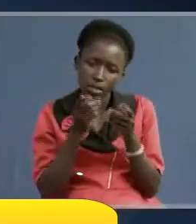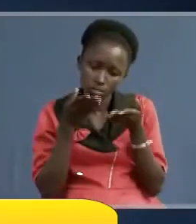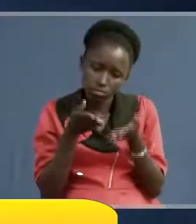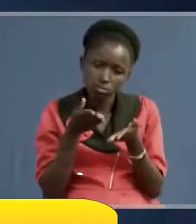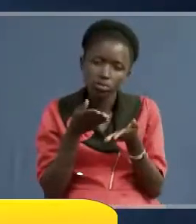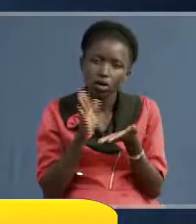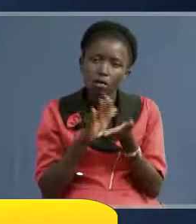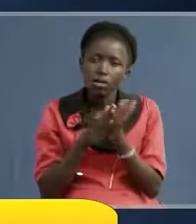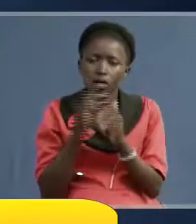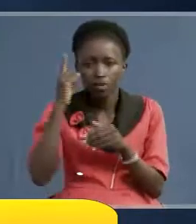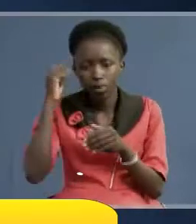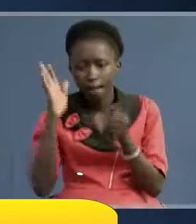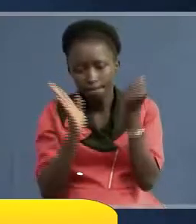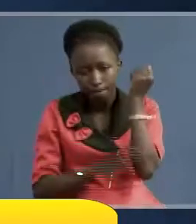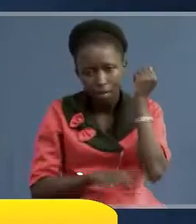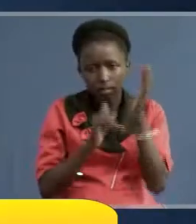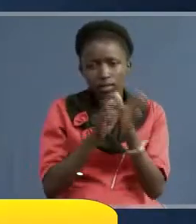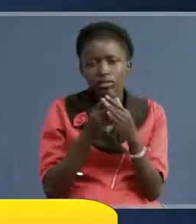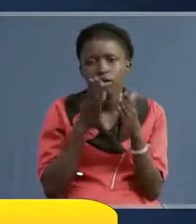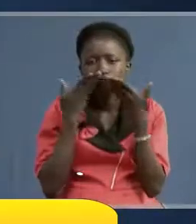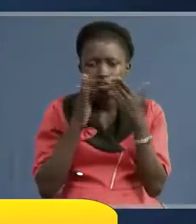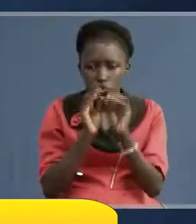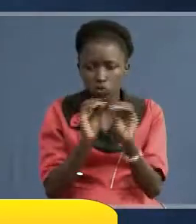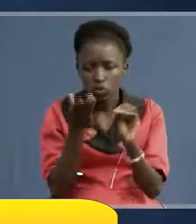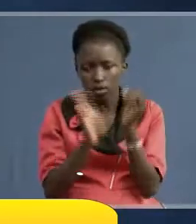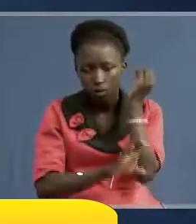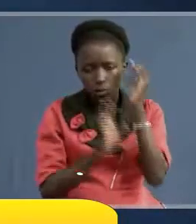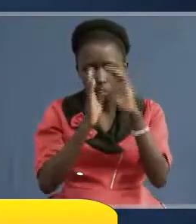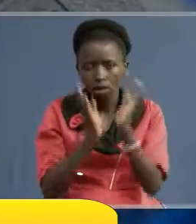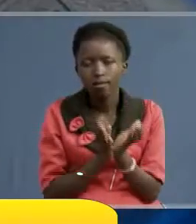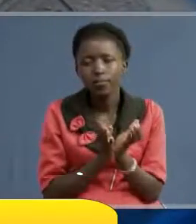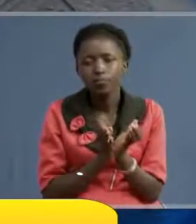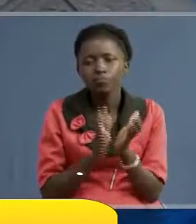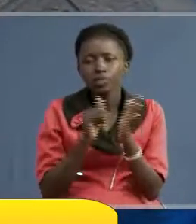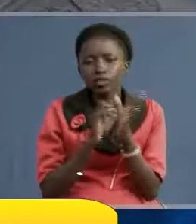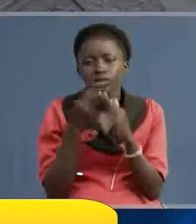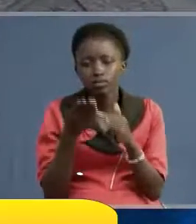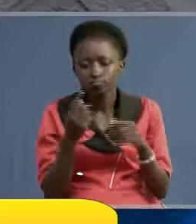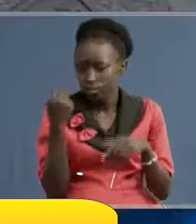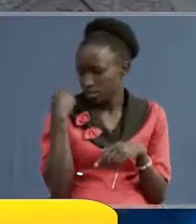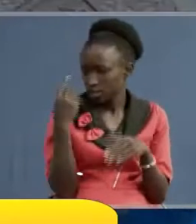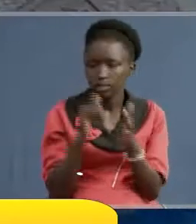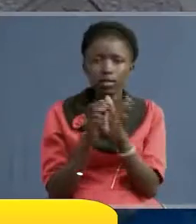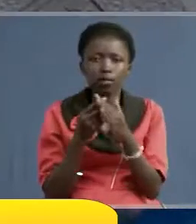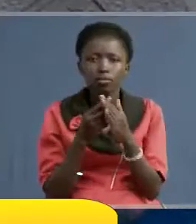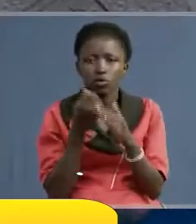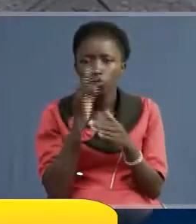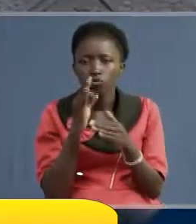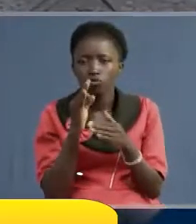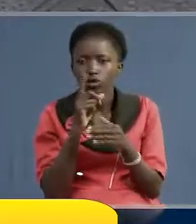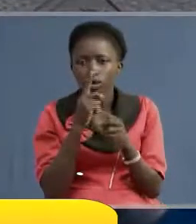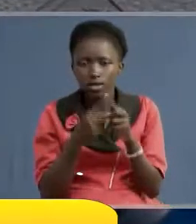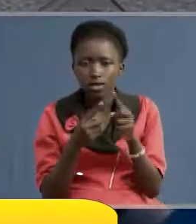sasa imekuwa kama ndoto mbaya isiyoisha kote ulimwenguni. Kisa cha hivi karibuni kikiwa cha mzee